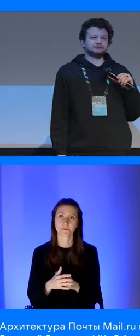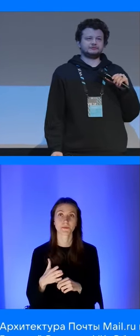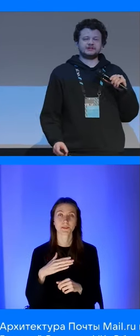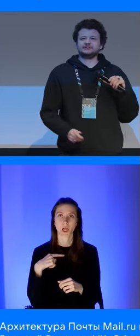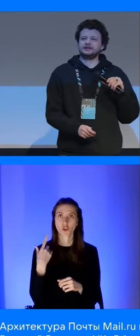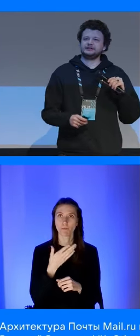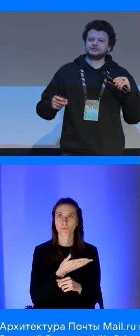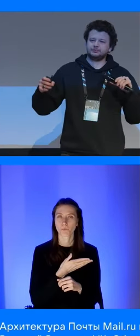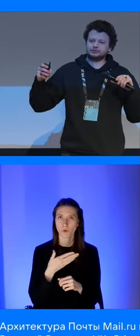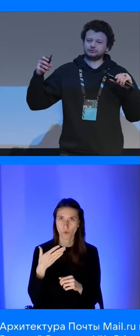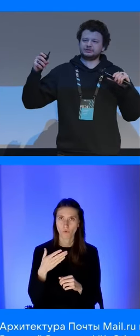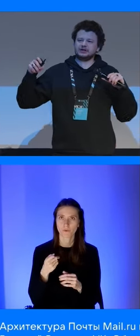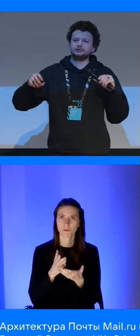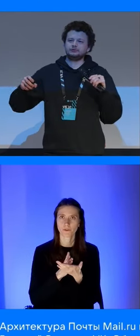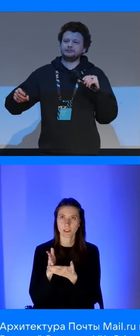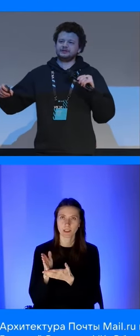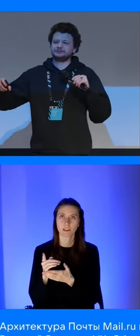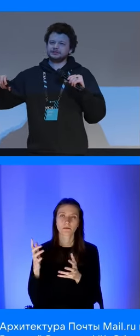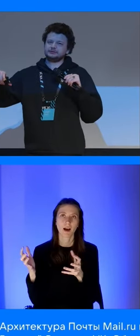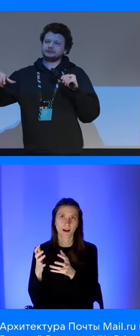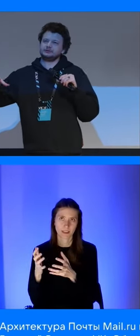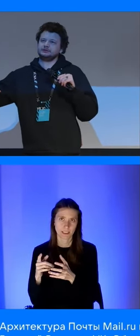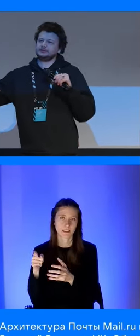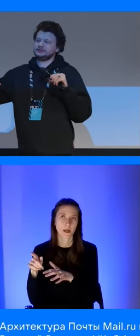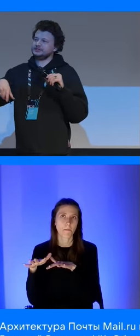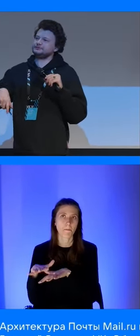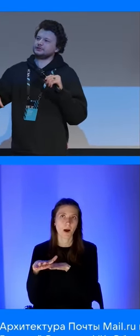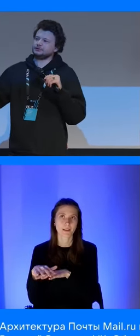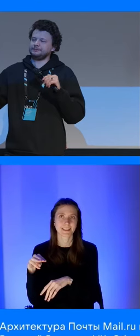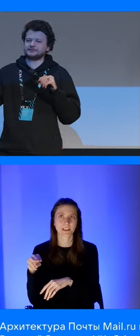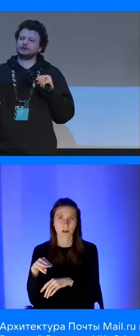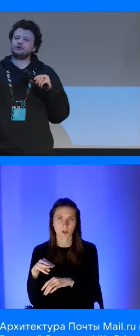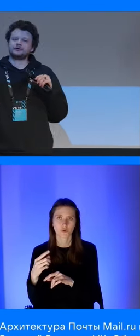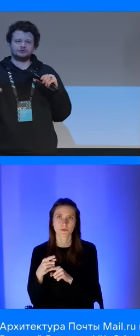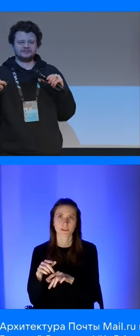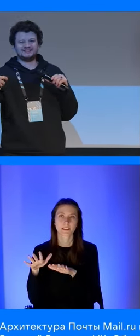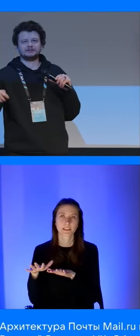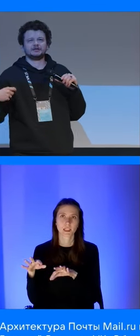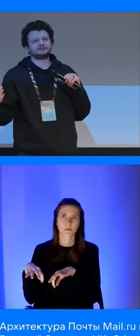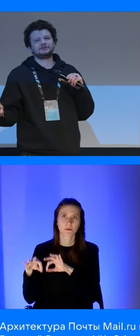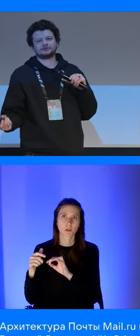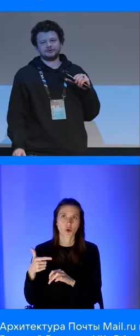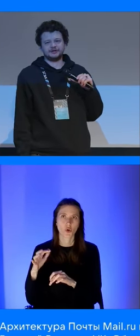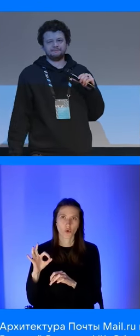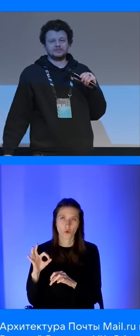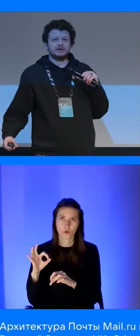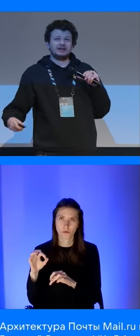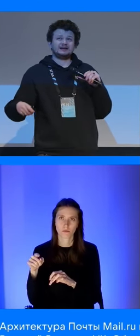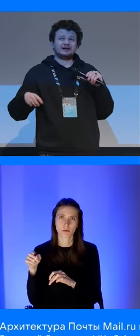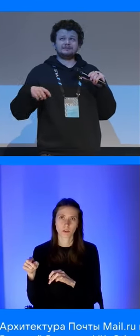профиль, он в качестве хранения использует Tarantul, но перед ним стоит сервис, который написан на Go, в котором есть некоторое количество